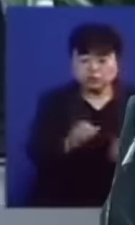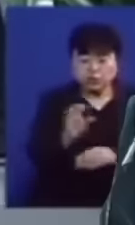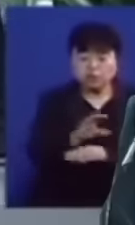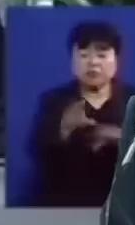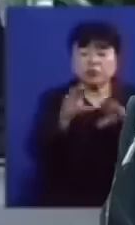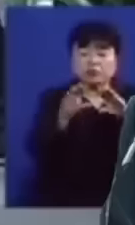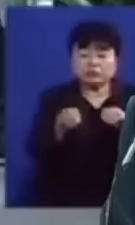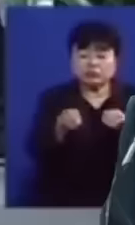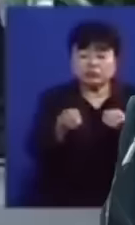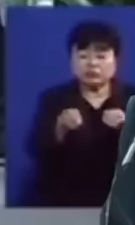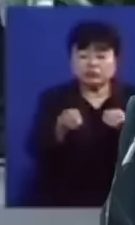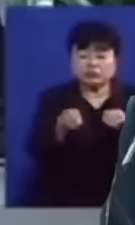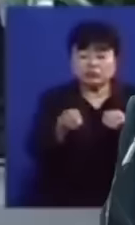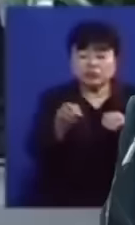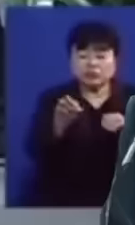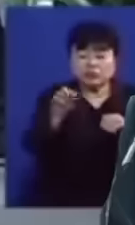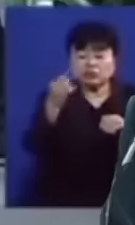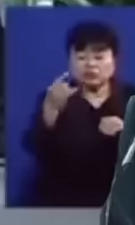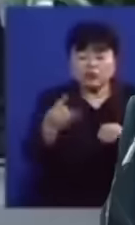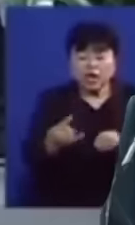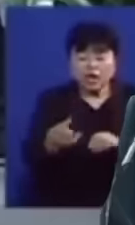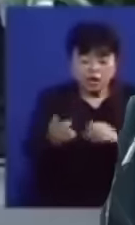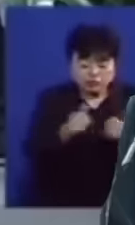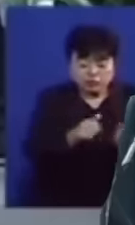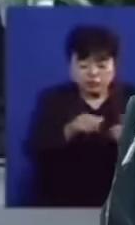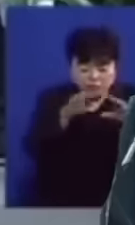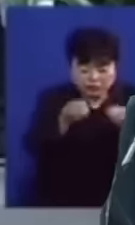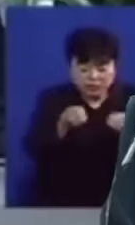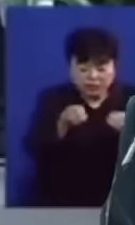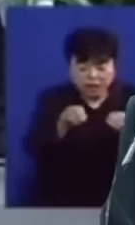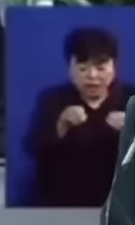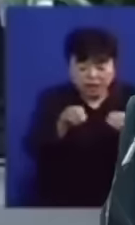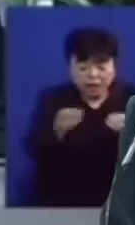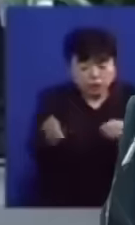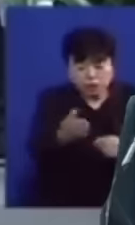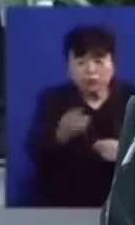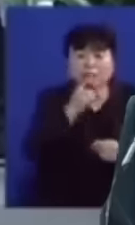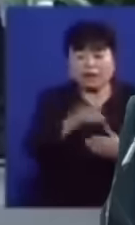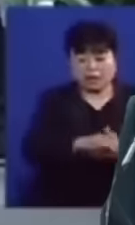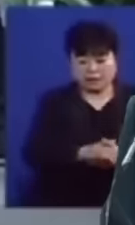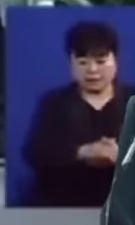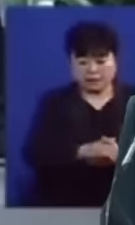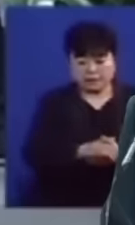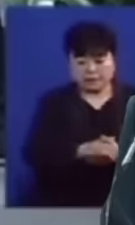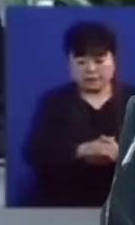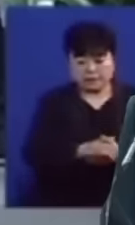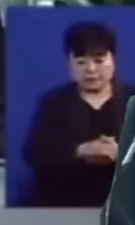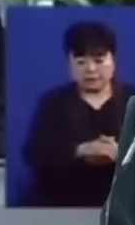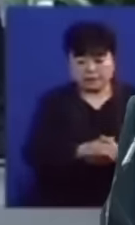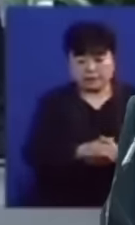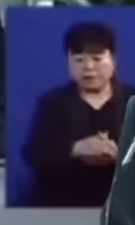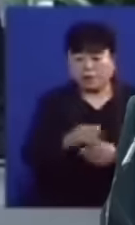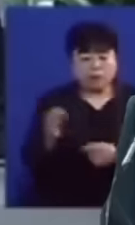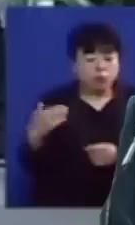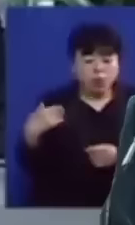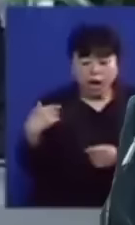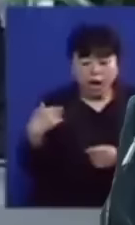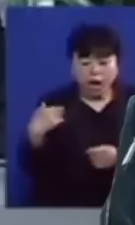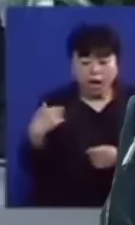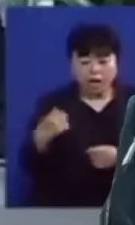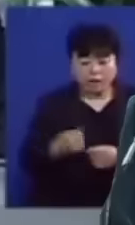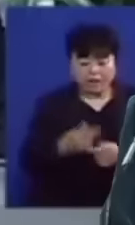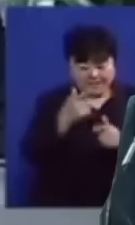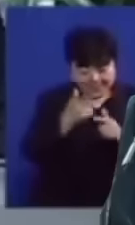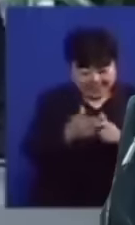꺼지는 것처럼 뇌가 죽으면 아무것도 없이 죽어버리고 없는 것이지 뭐가 있느냐, 그렇게 모른다고요.